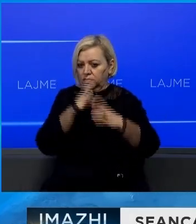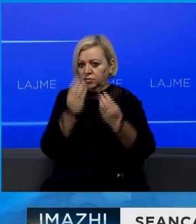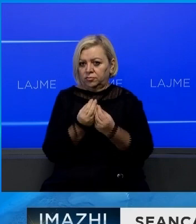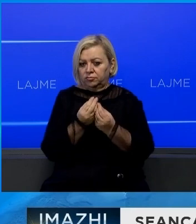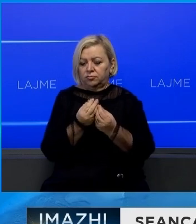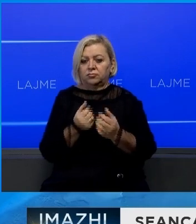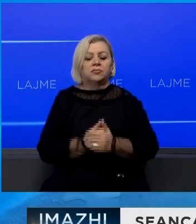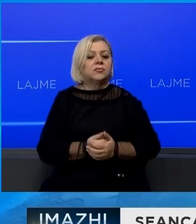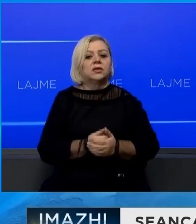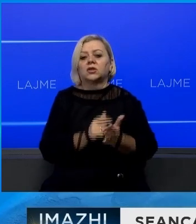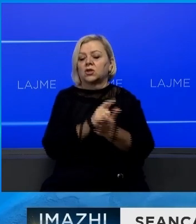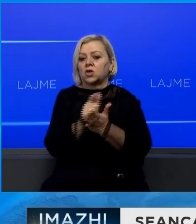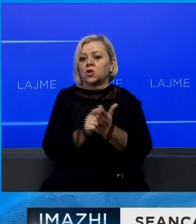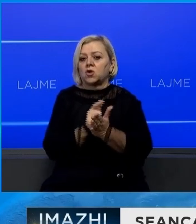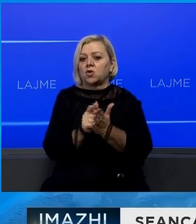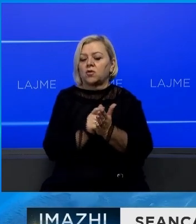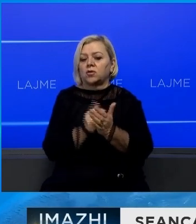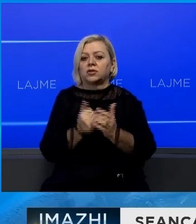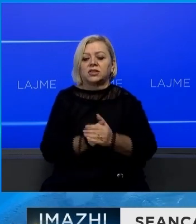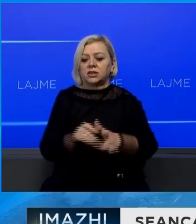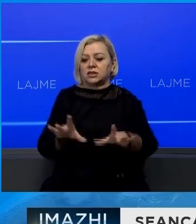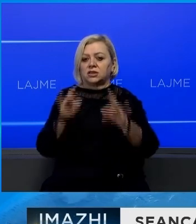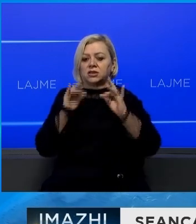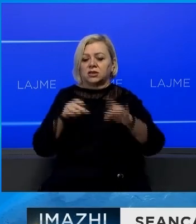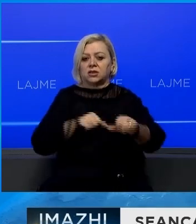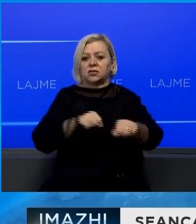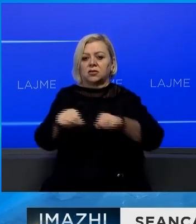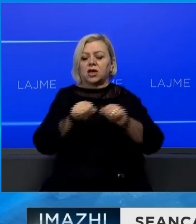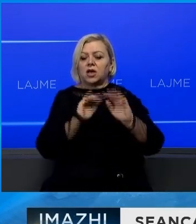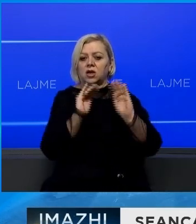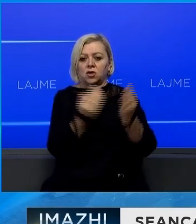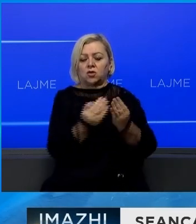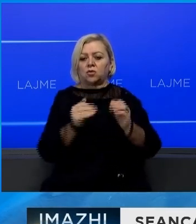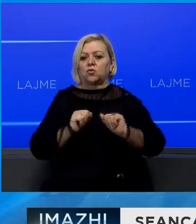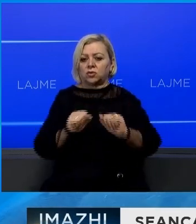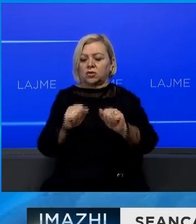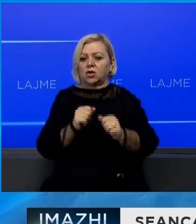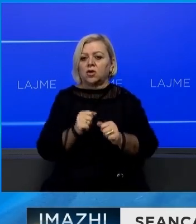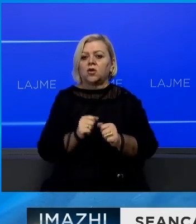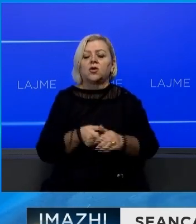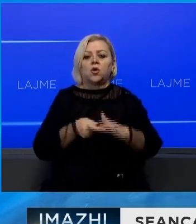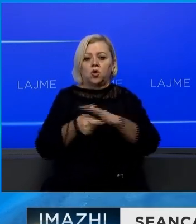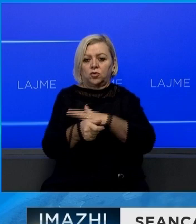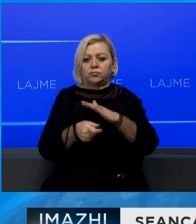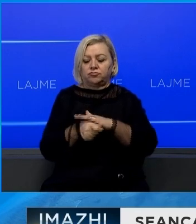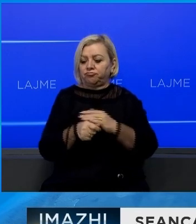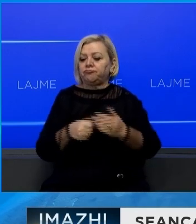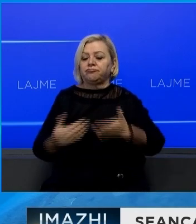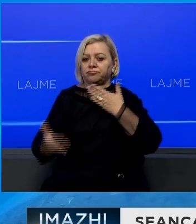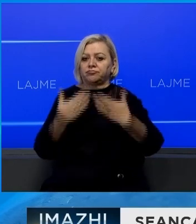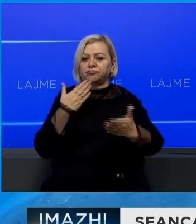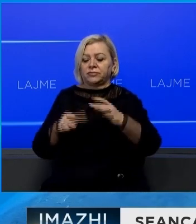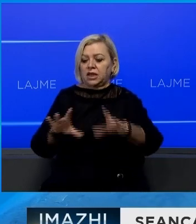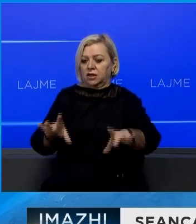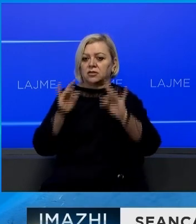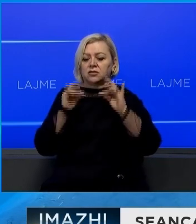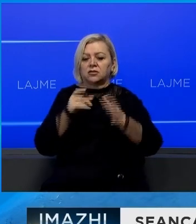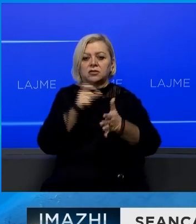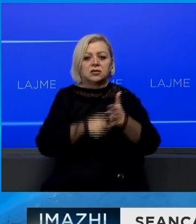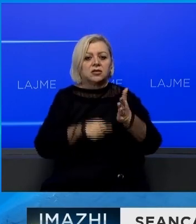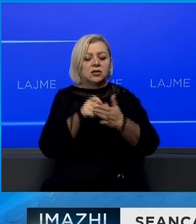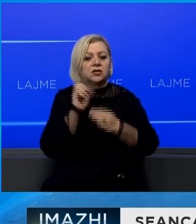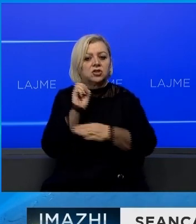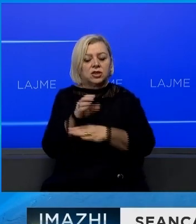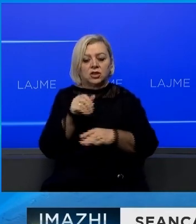deputetëve. Ndërkohë, pritet të bëhet edhe zgjedhja e drejtorit të agjencisë kundër korrupsionit. Në këtë seancë do të bëhet zgjedhja e antarëve të